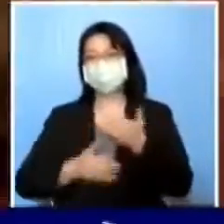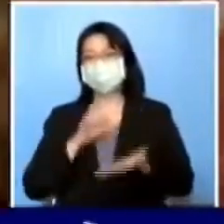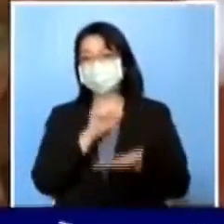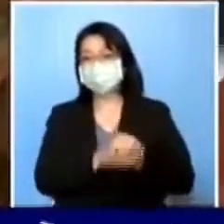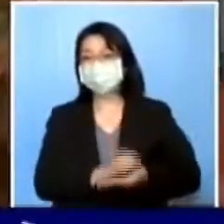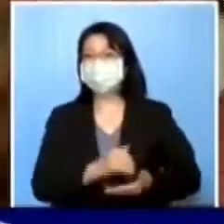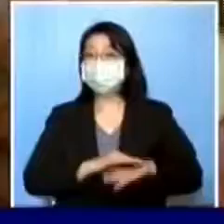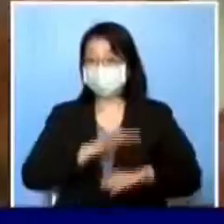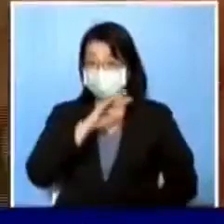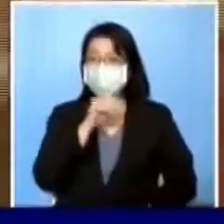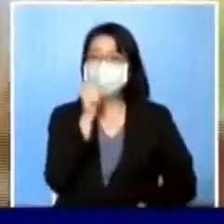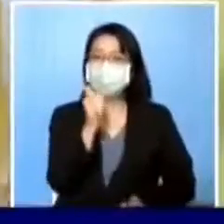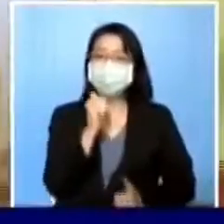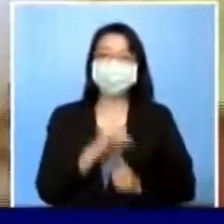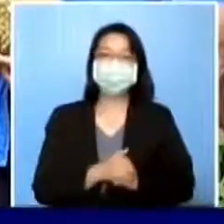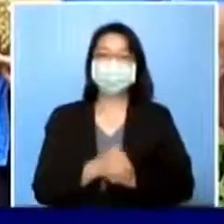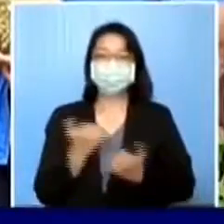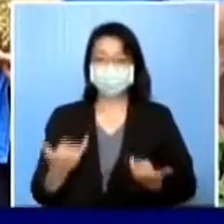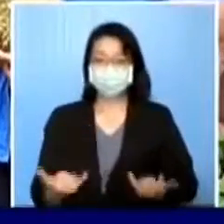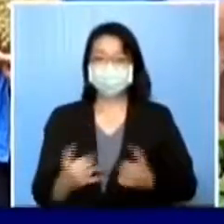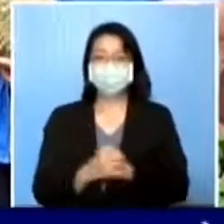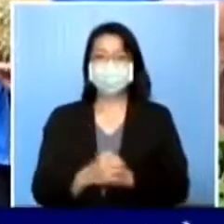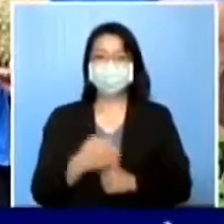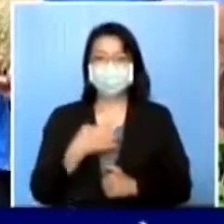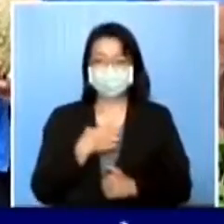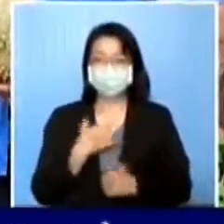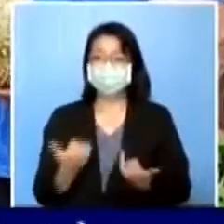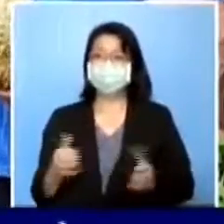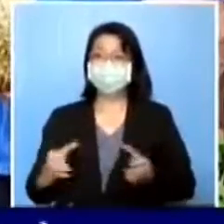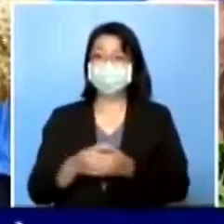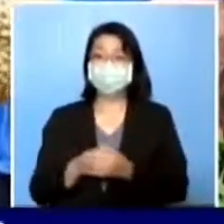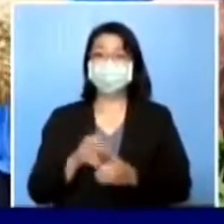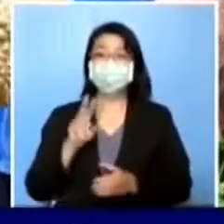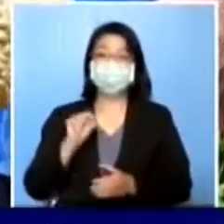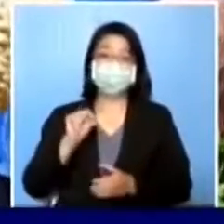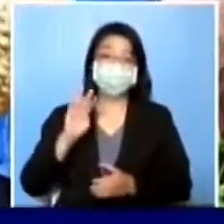อมีผู้จองสินค้าล่วงหน้าทุกปีทีมข่าว NBT พิษณุโลกรายงาน